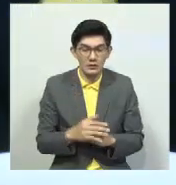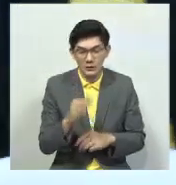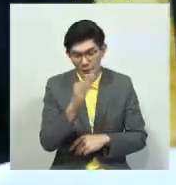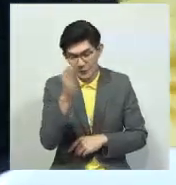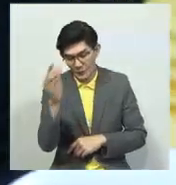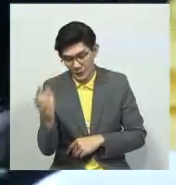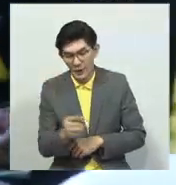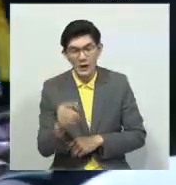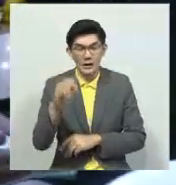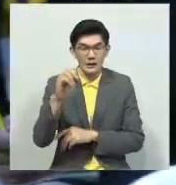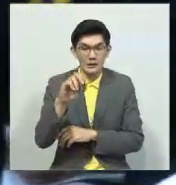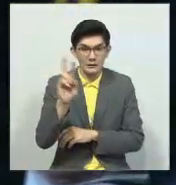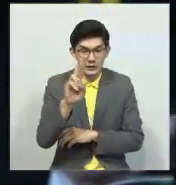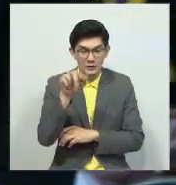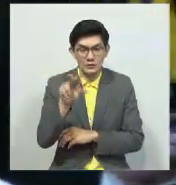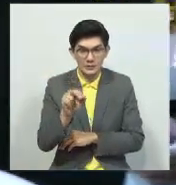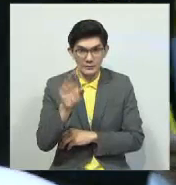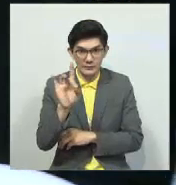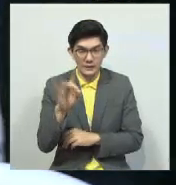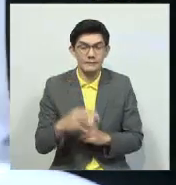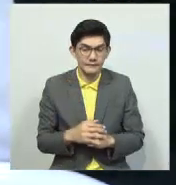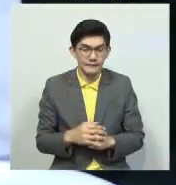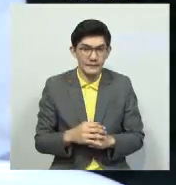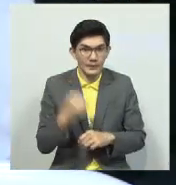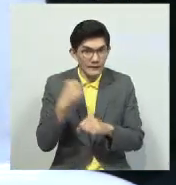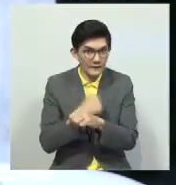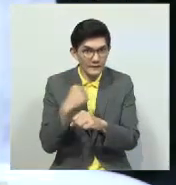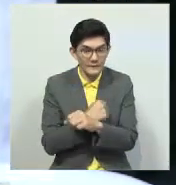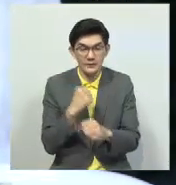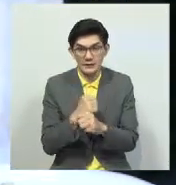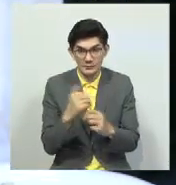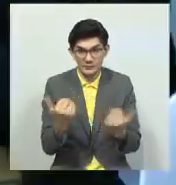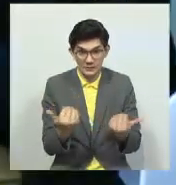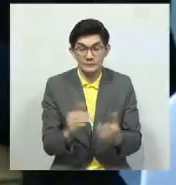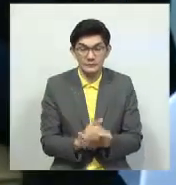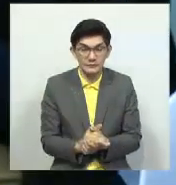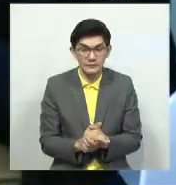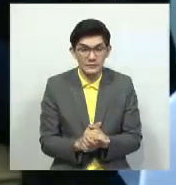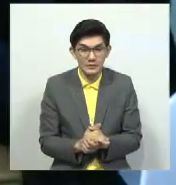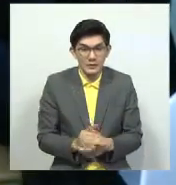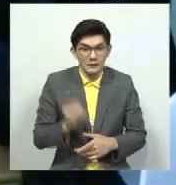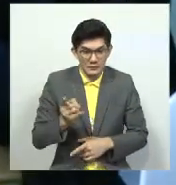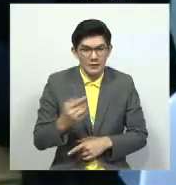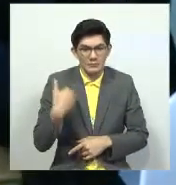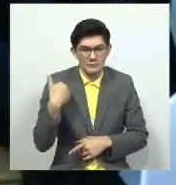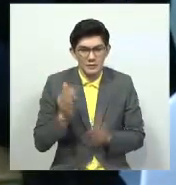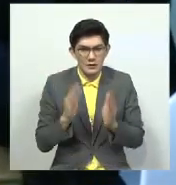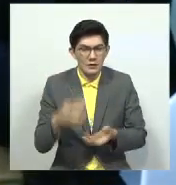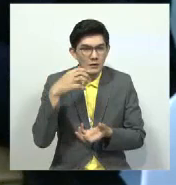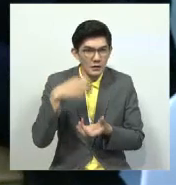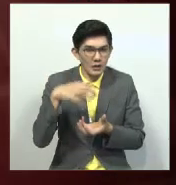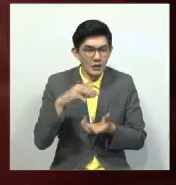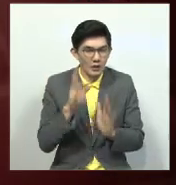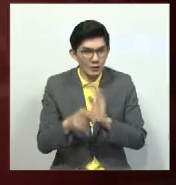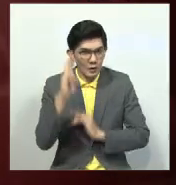11:52 น.ไปจนถึง 12:38 น.นะคะในการซักซ้อมดังกล่าวพลโทสรรเสริญได้เน้นย้ำให้ผู้บรรยาย